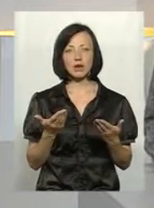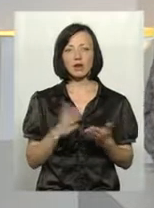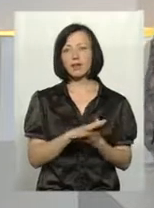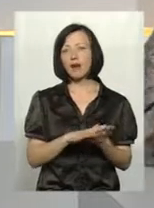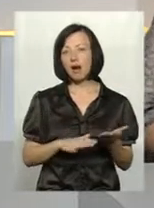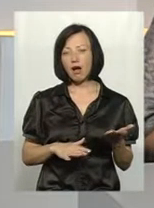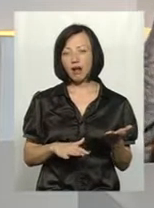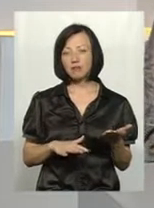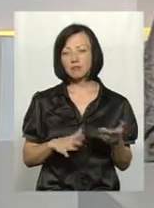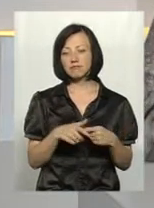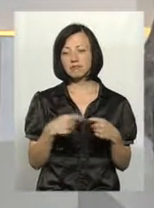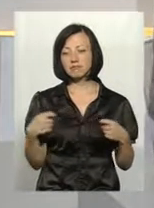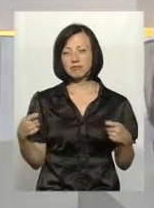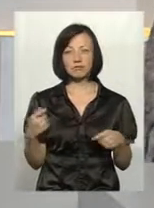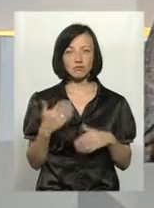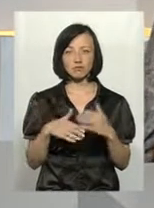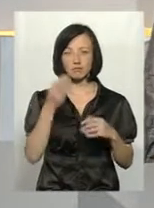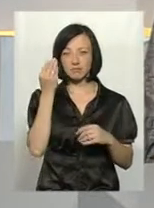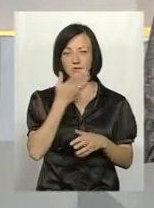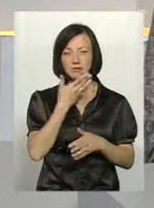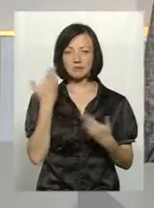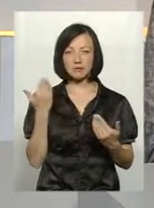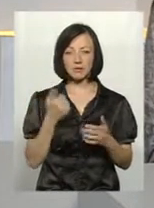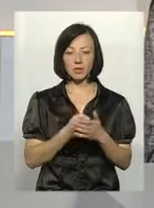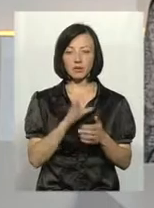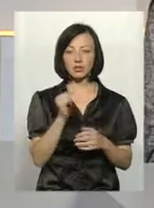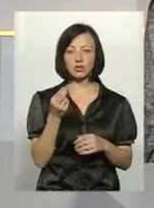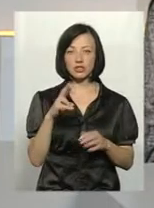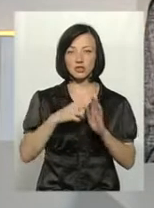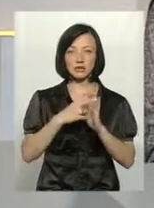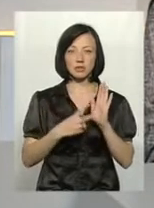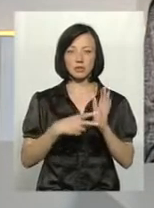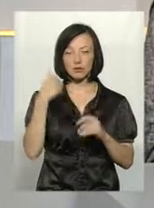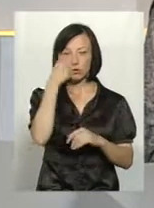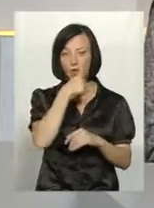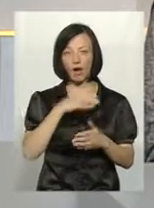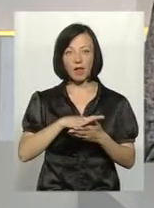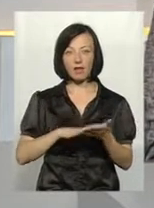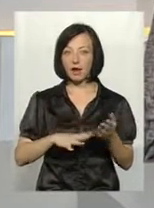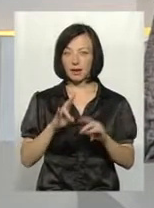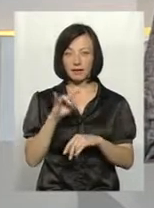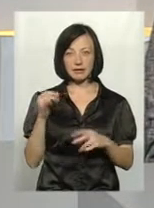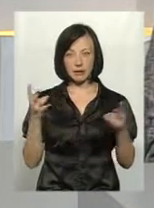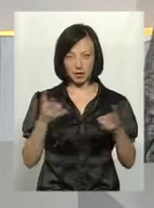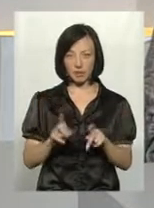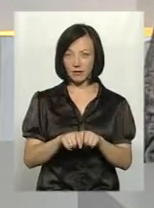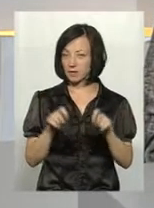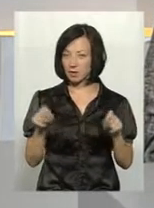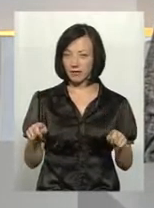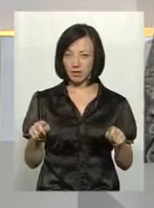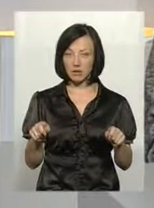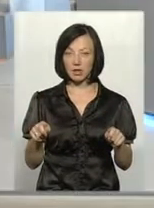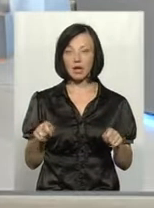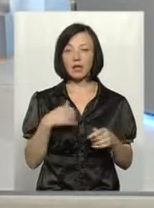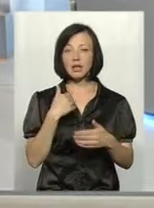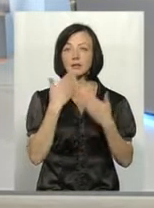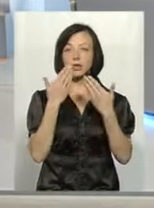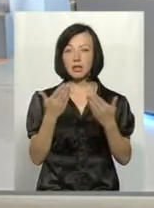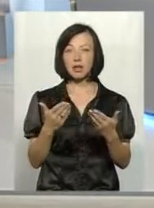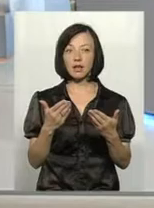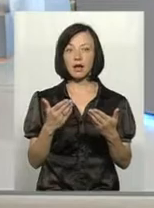далі от відтягнули там до січня 17-го року, а далі ні, далі треба відкривати ринок земель. Я вас запитаю, Тарас